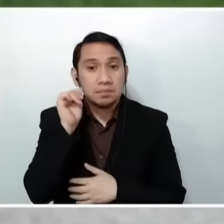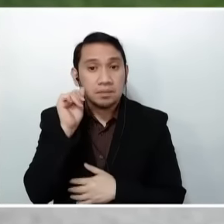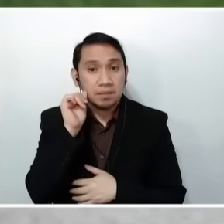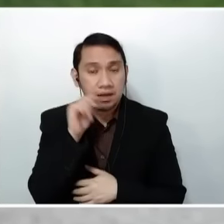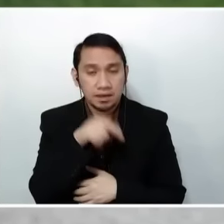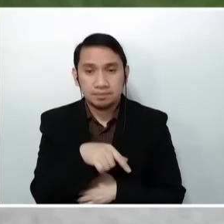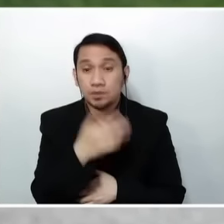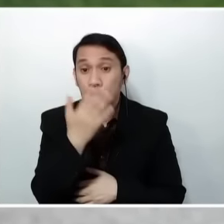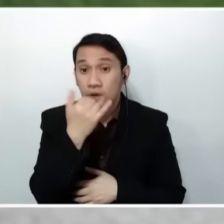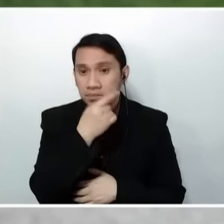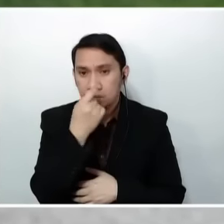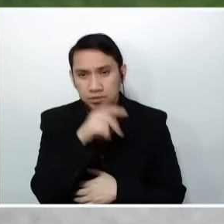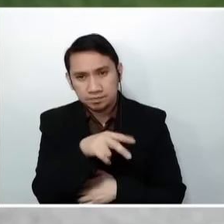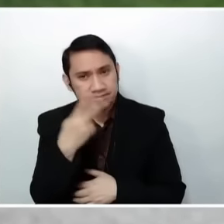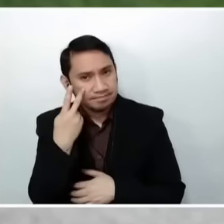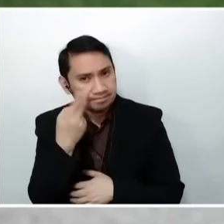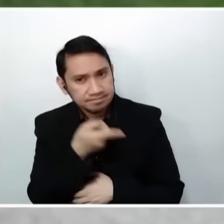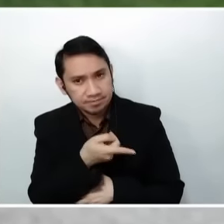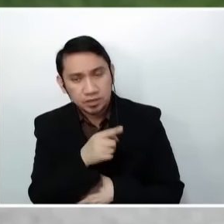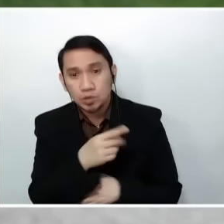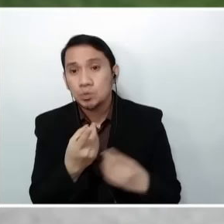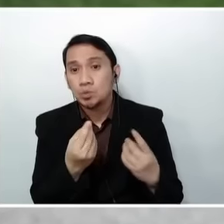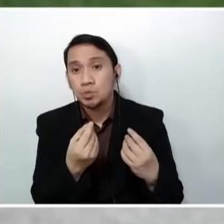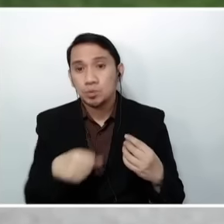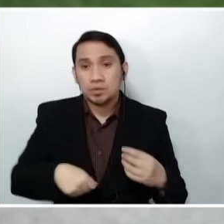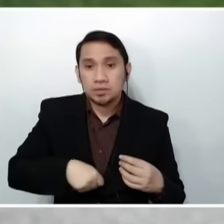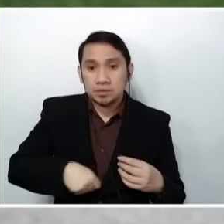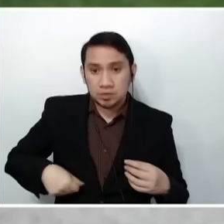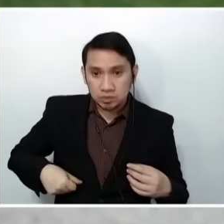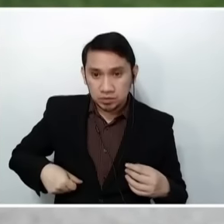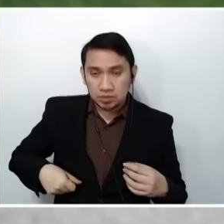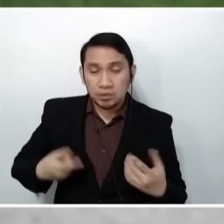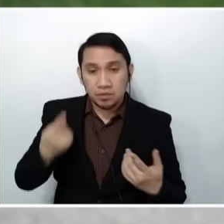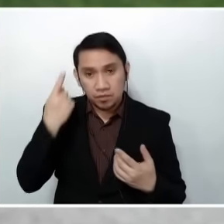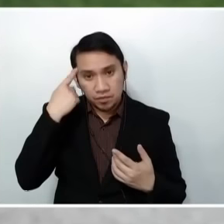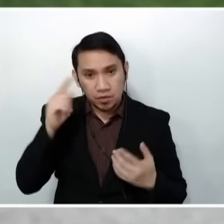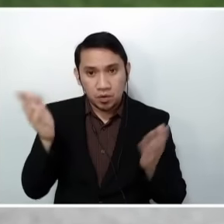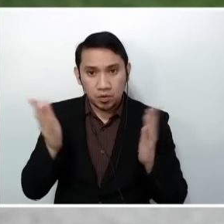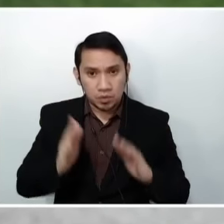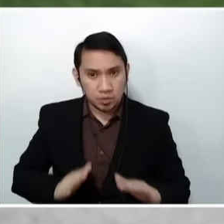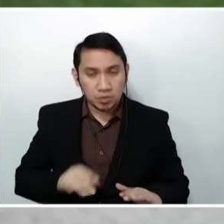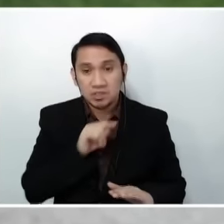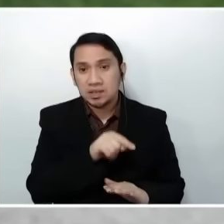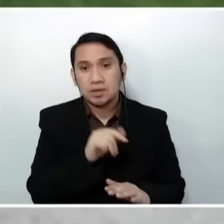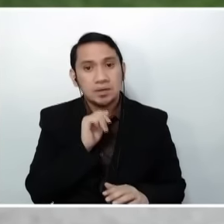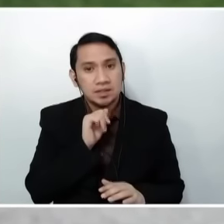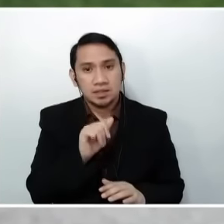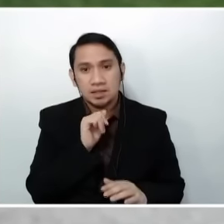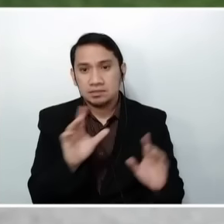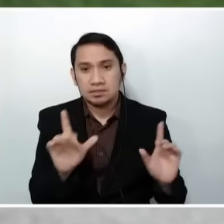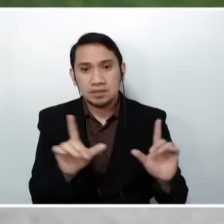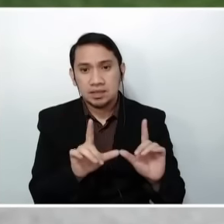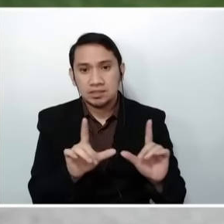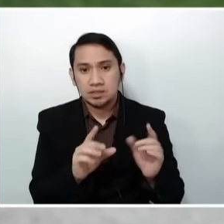matapos maaktuhang magsasagawa ng operasyon sa isang pasyente para pumayat kahit hindi naman siya tunay na